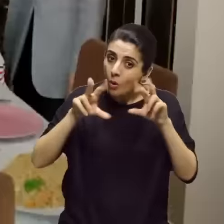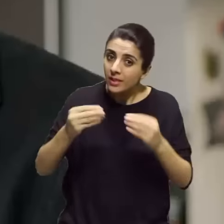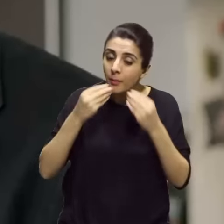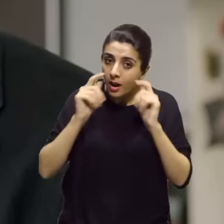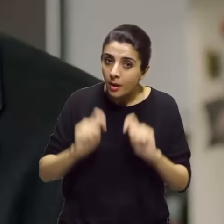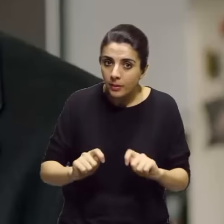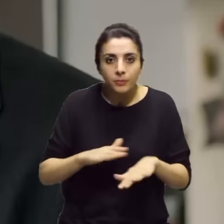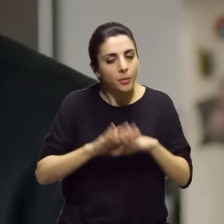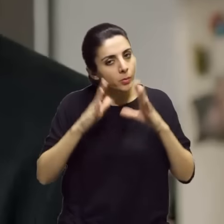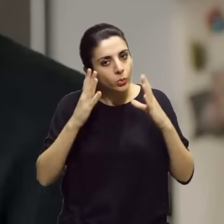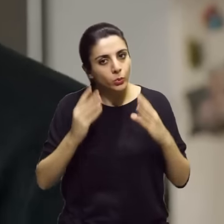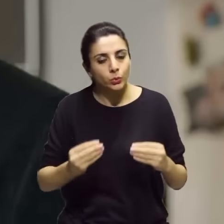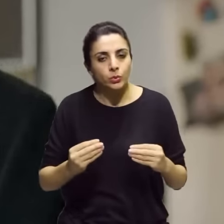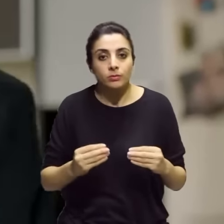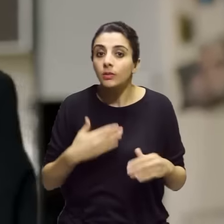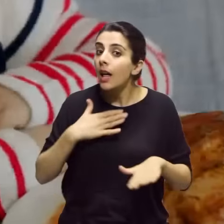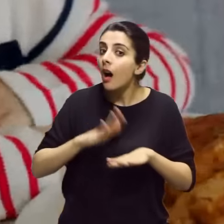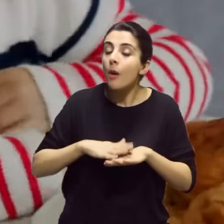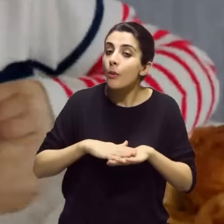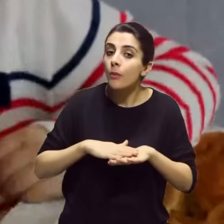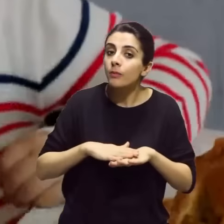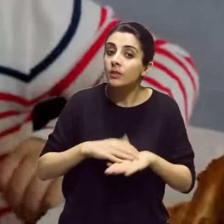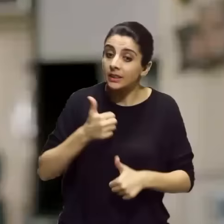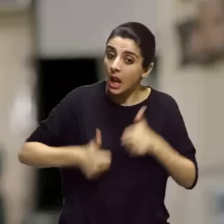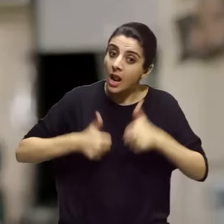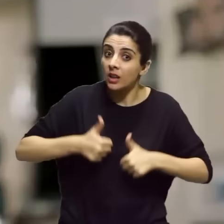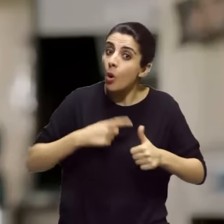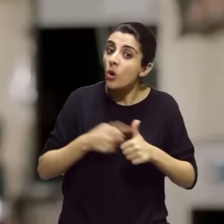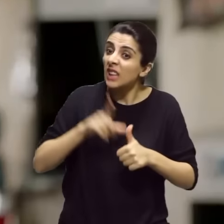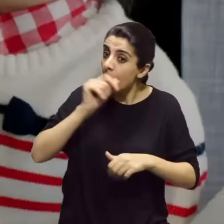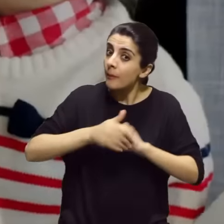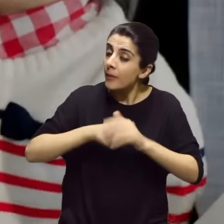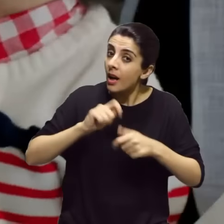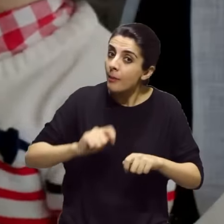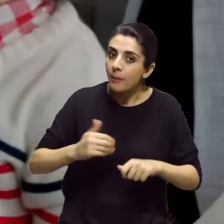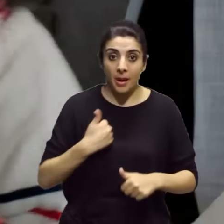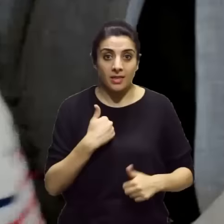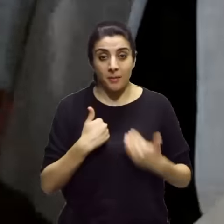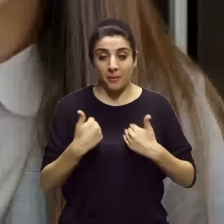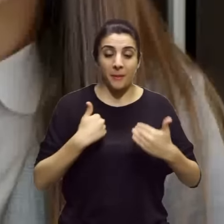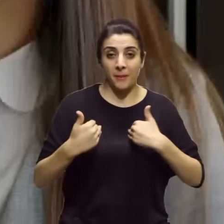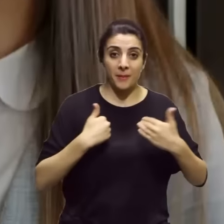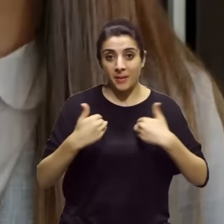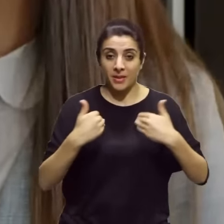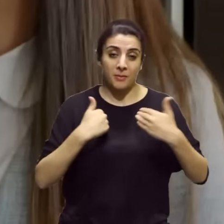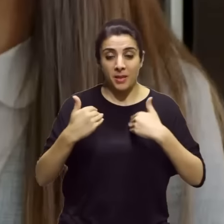yiyelim. Tamam. O zaman ne yapıyoruz? Yarış. Önce kim ellerini yıkayacak?